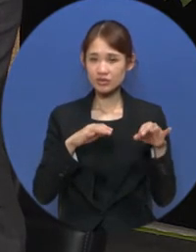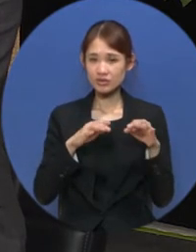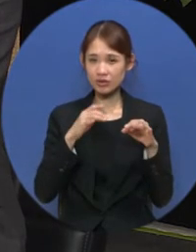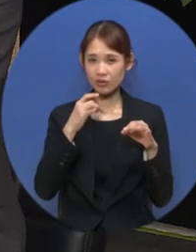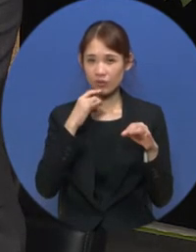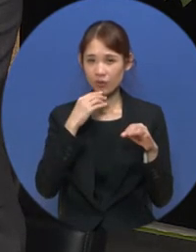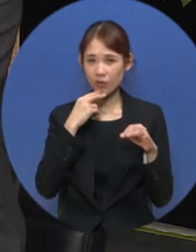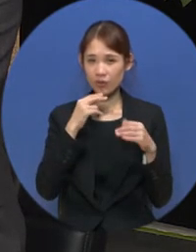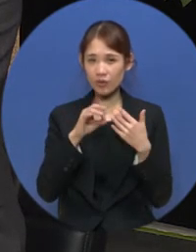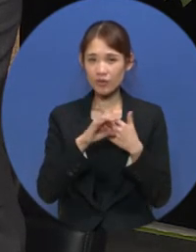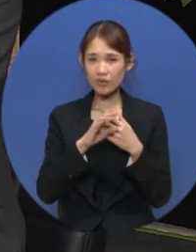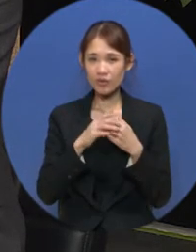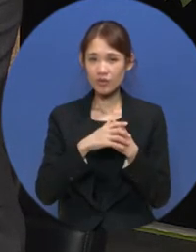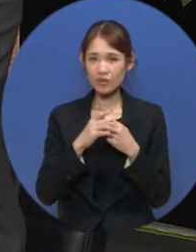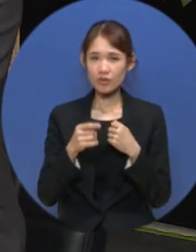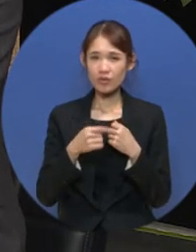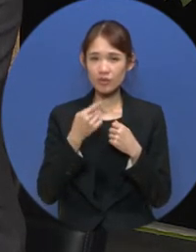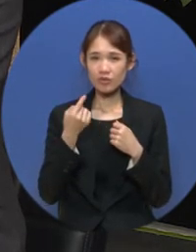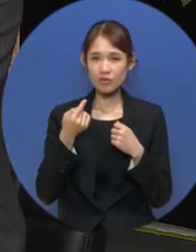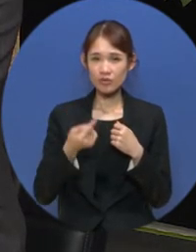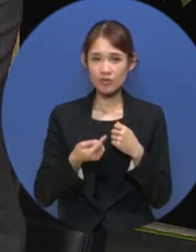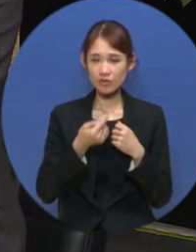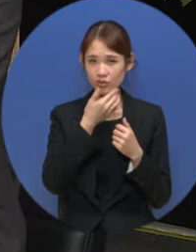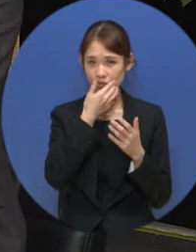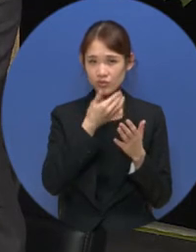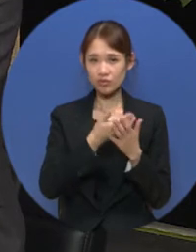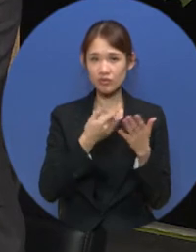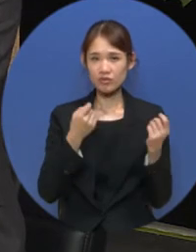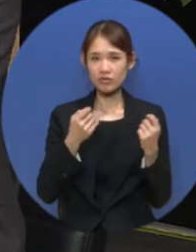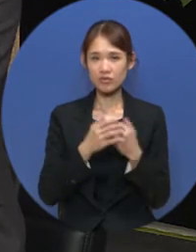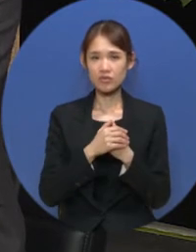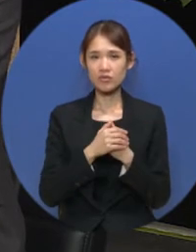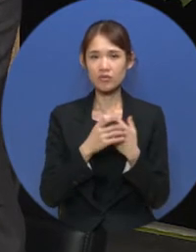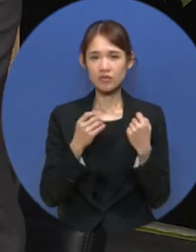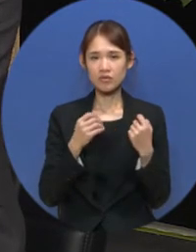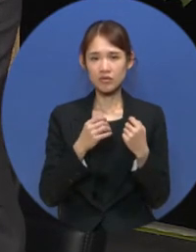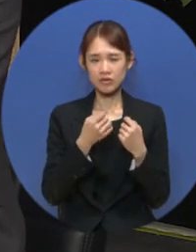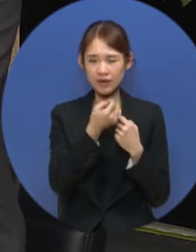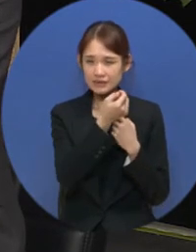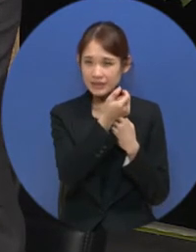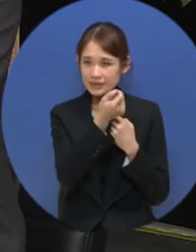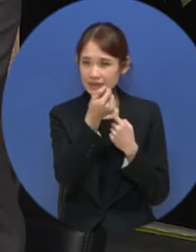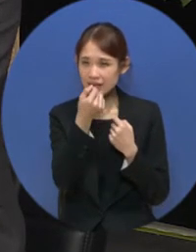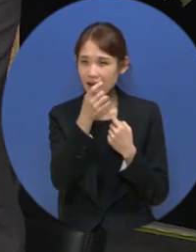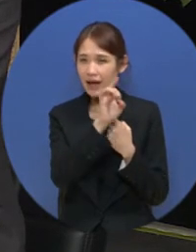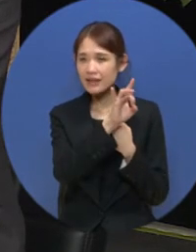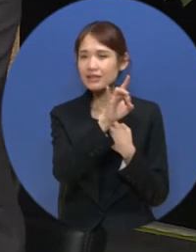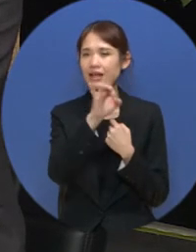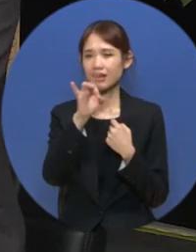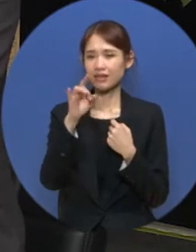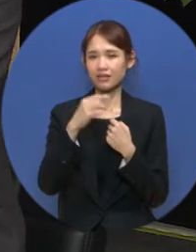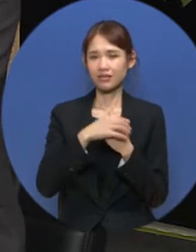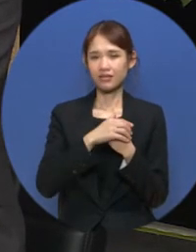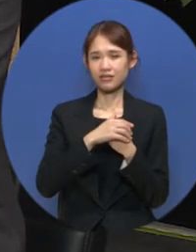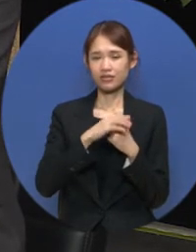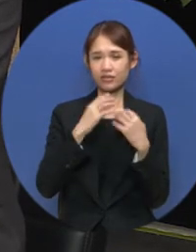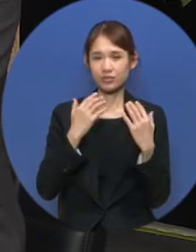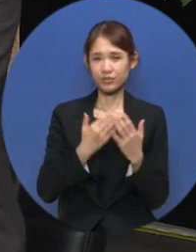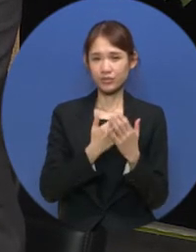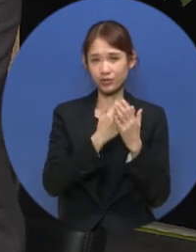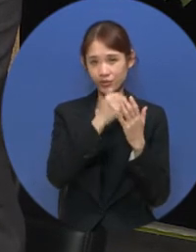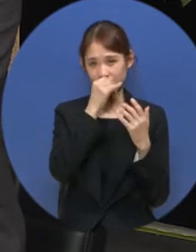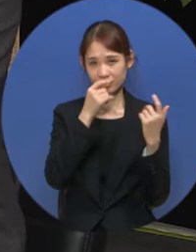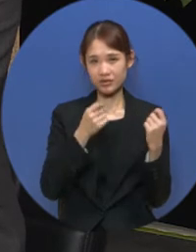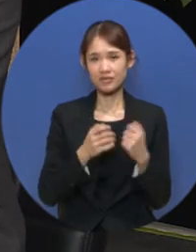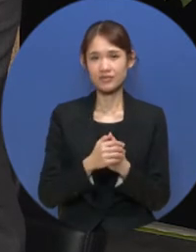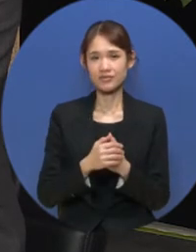나오시는 분들은 네. 이제 그거 하나 끼는 것도 되게 중요하거든요. 네. 네, 그런 거 사소한 것까지 다 하나하나가 네. 많이 발전되고